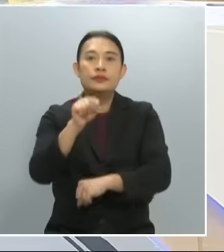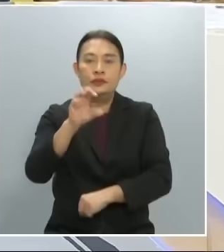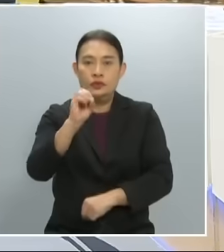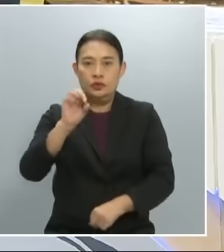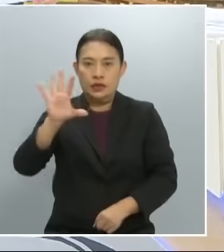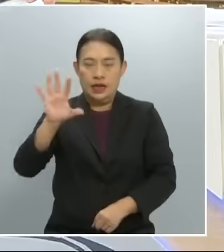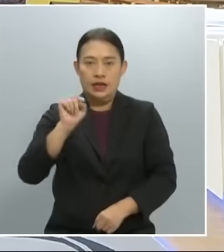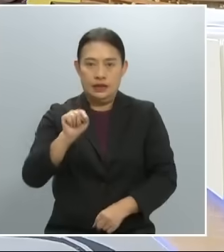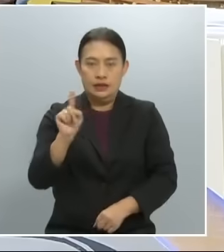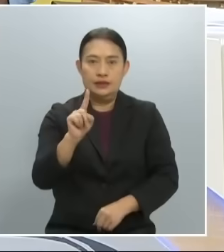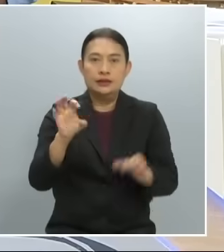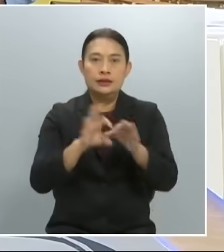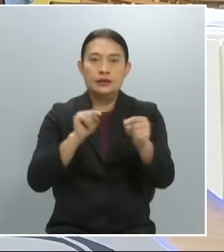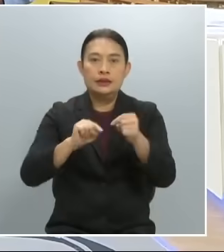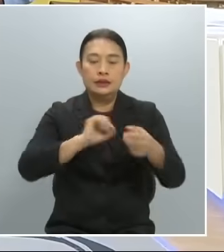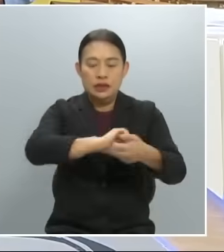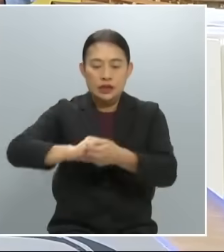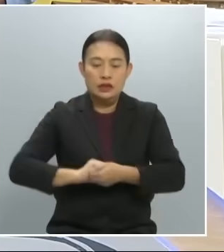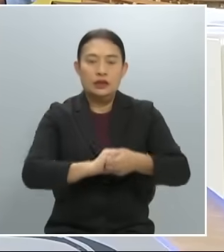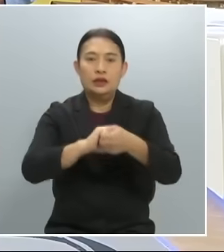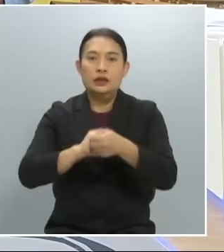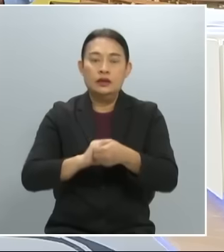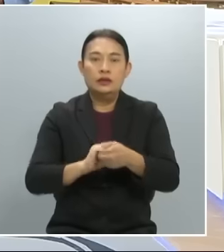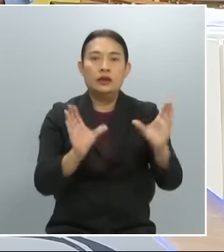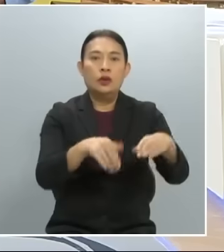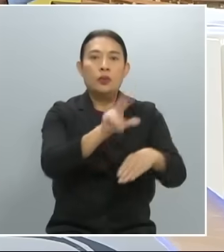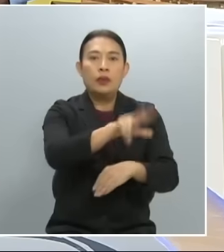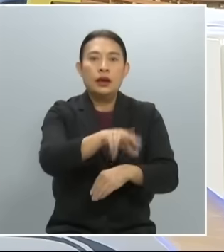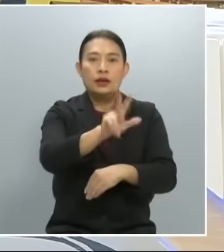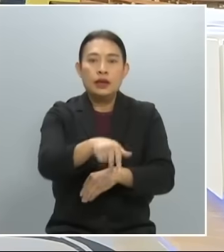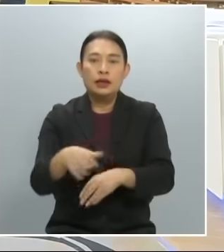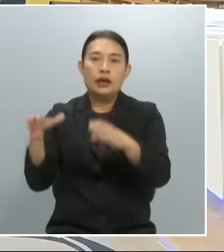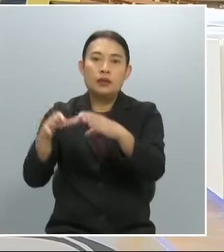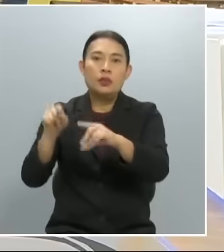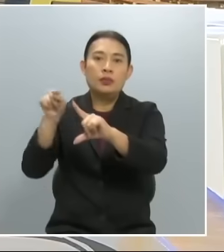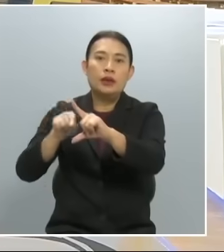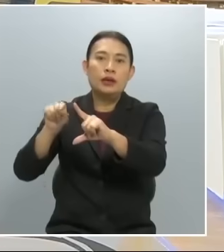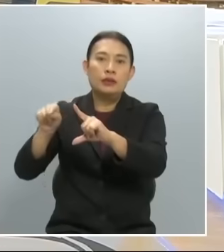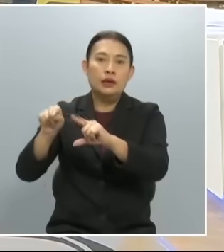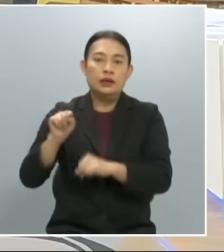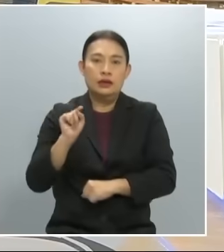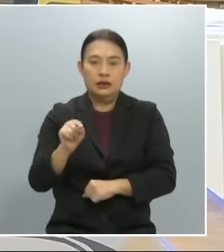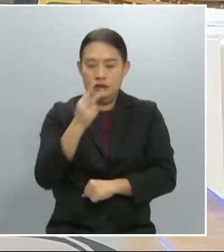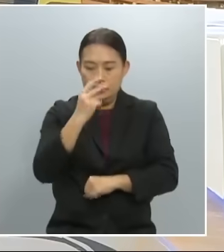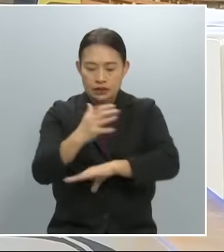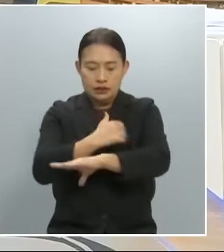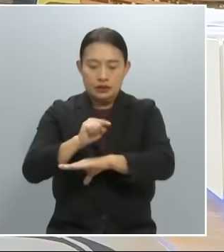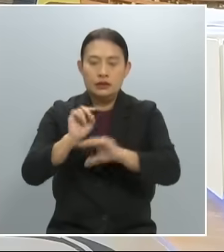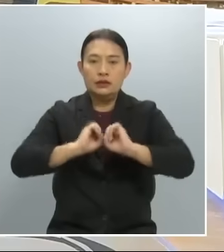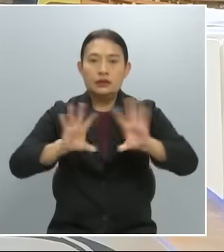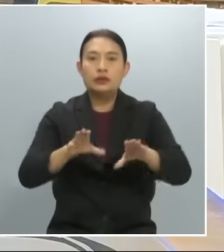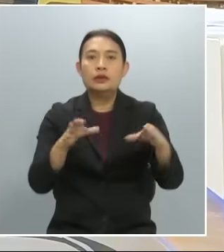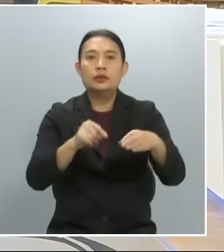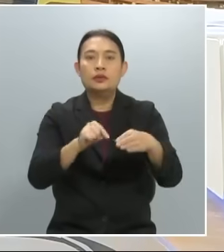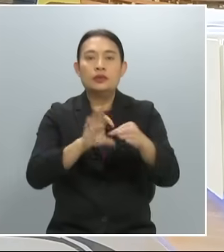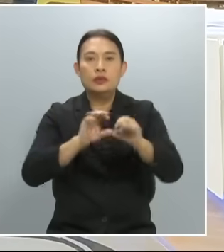ท่านผู้ชมครับความสัมพันธ์ระหว่างพรรคก้าวไกลกับพรรคเพื่อไทยแน่นอนในทางการเมืองชัดเจน1พรรคเป็นรัฐบาล1พรร